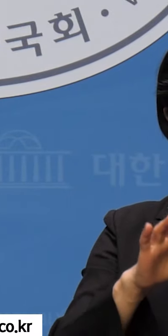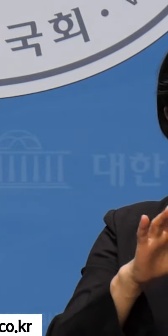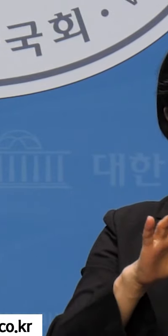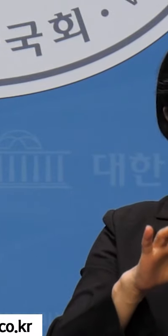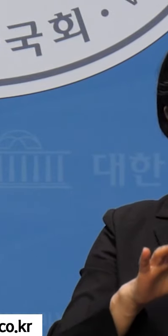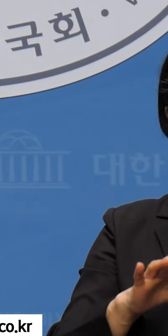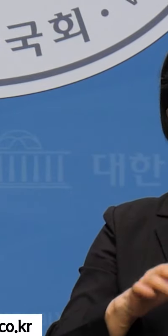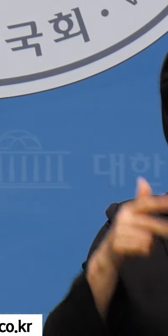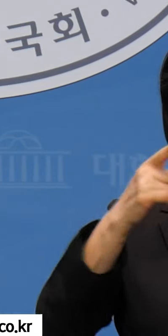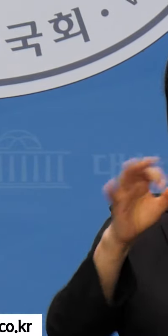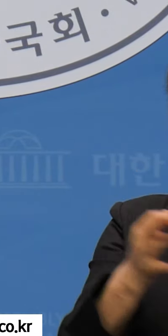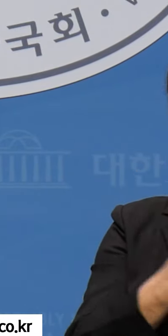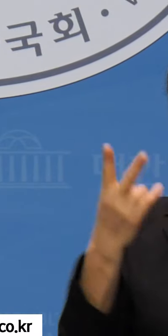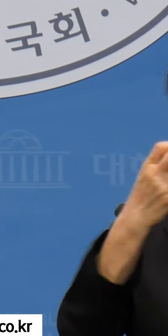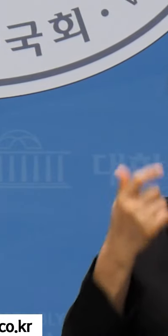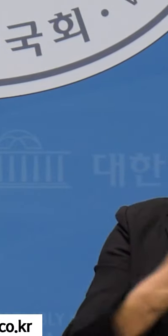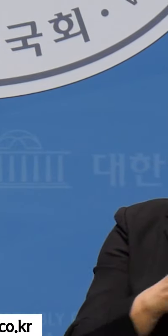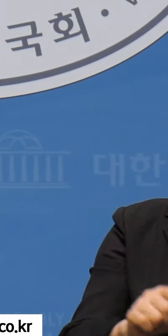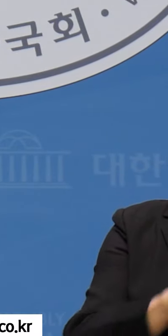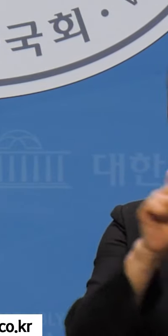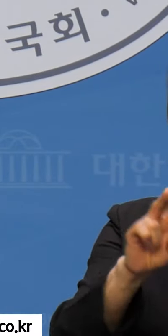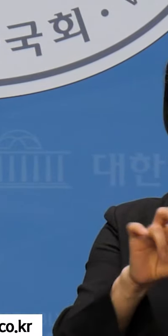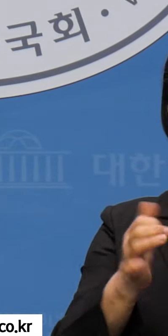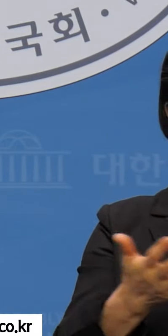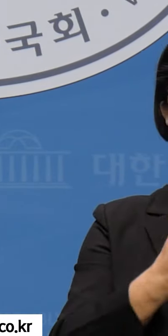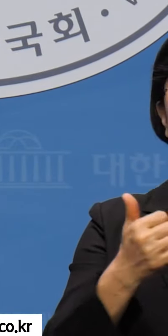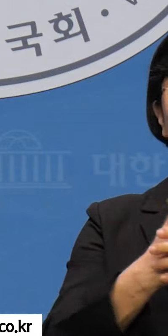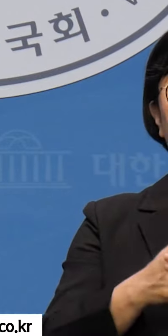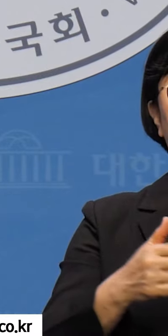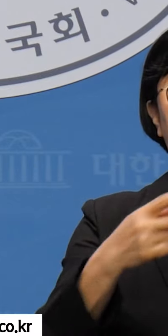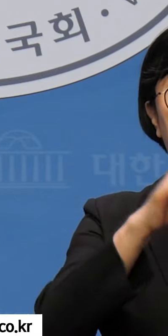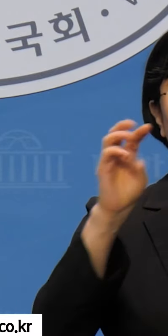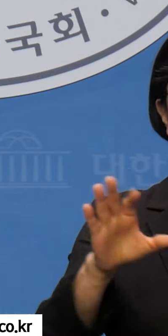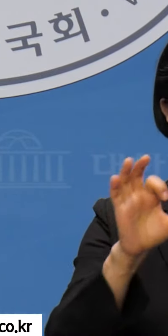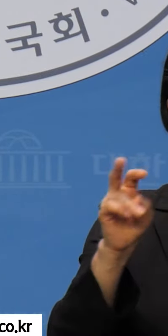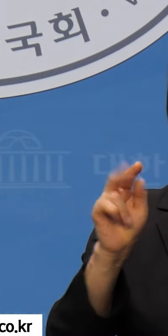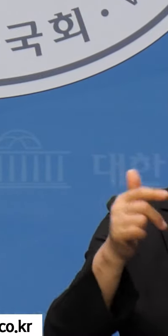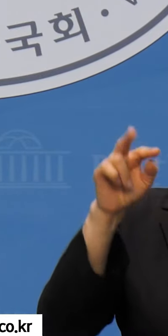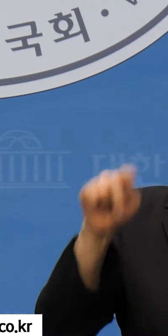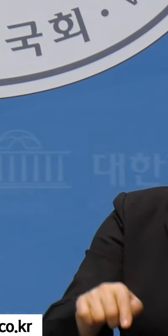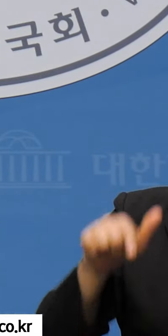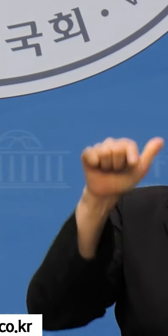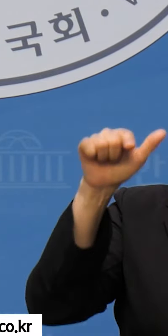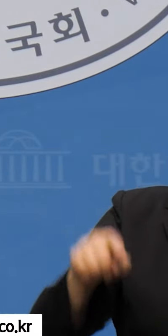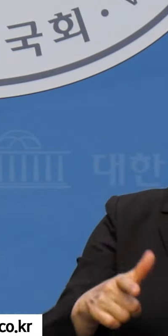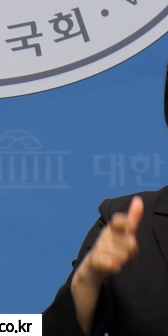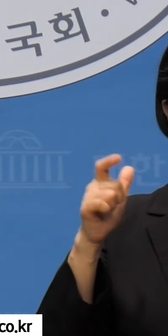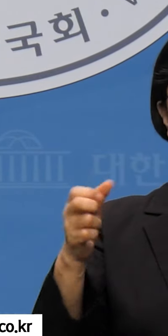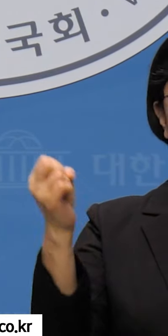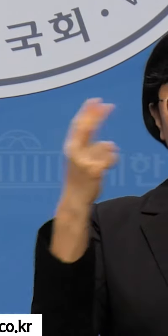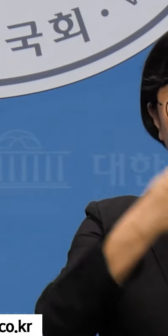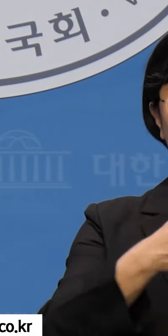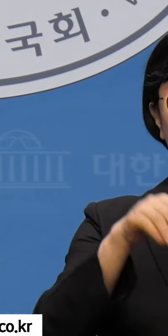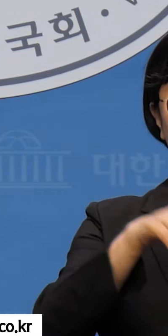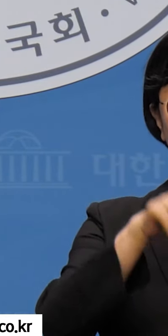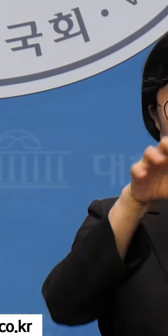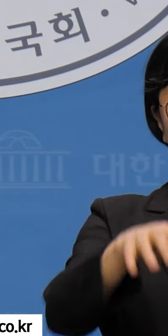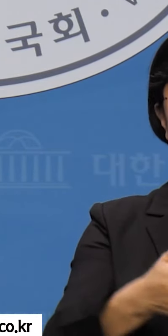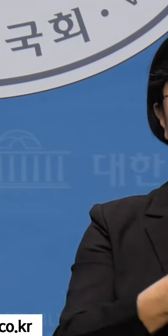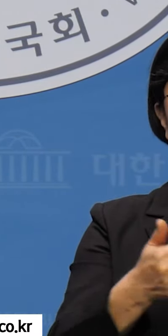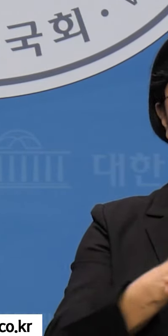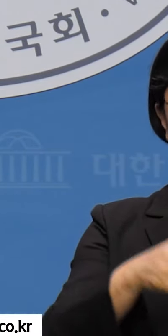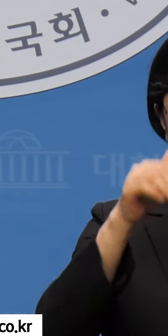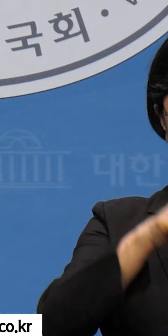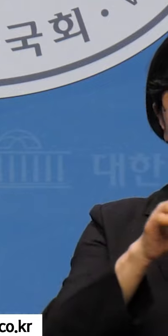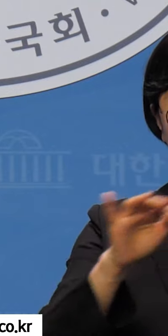나왔다. 2021년 6월 28일 인천시 연수구 재검표 현장. 3.